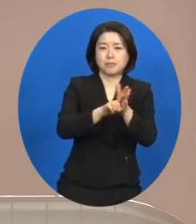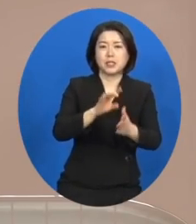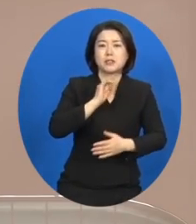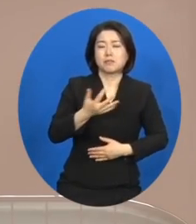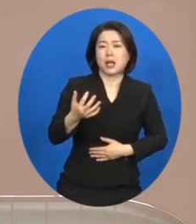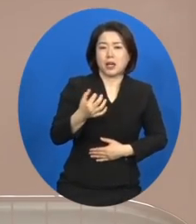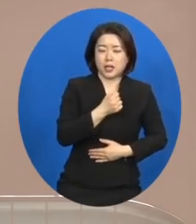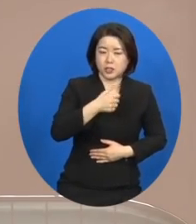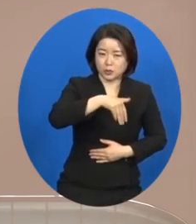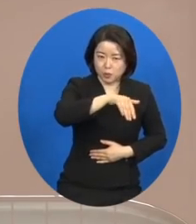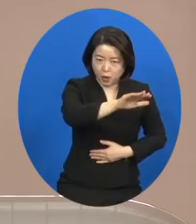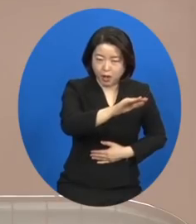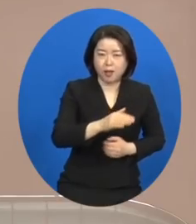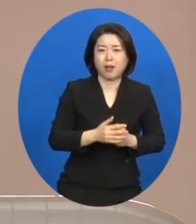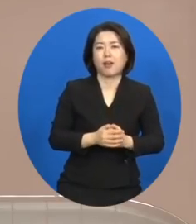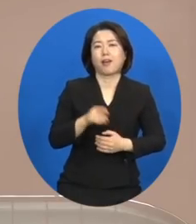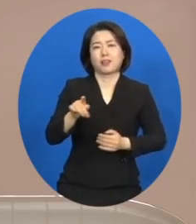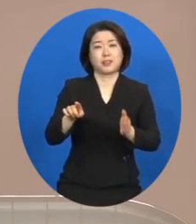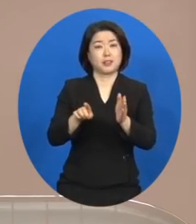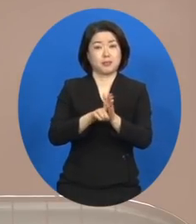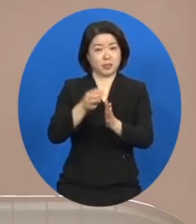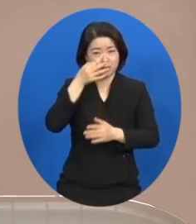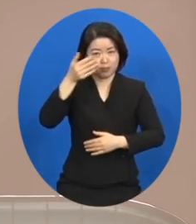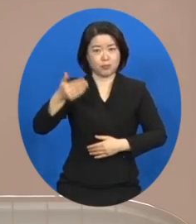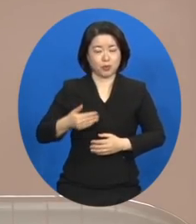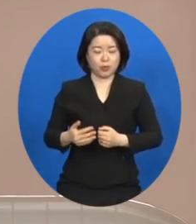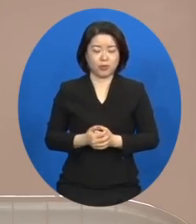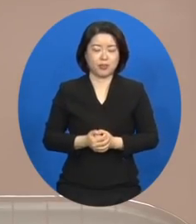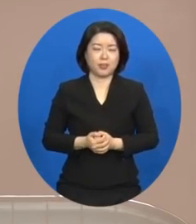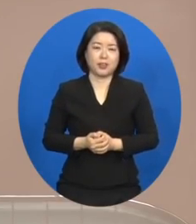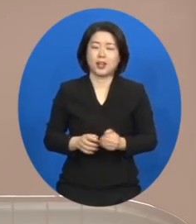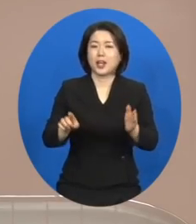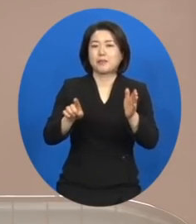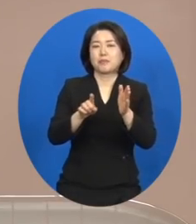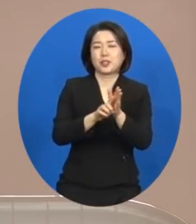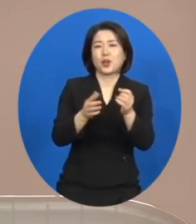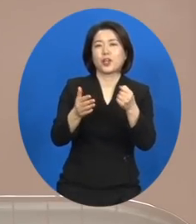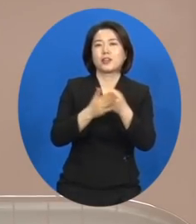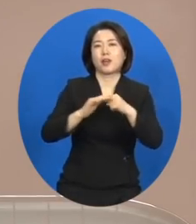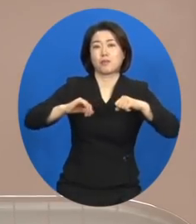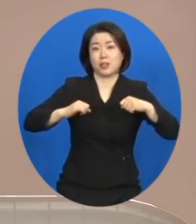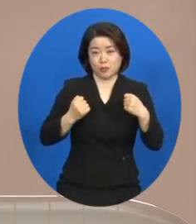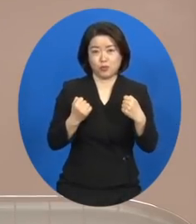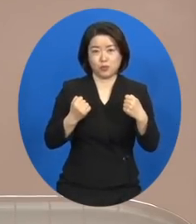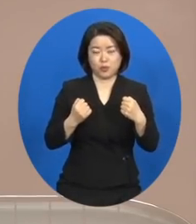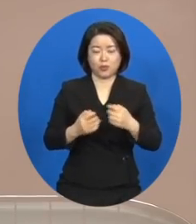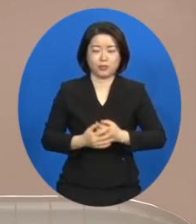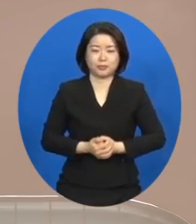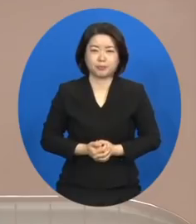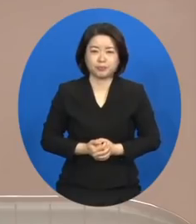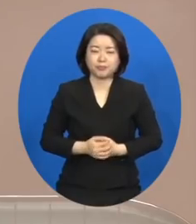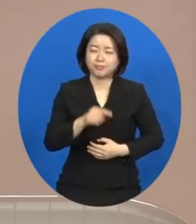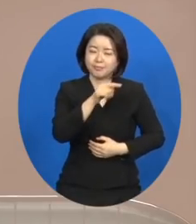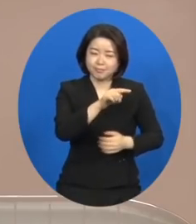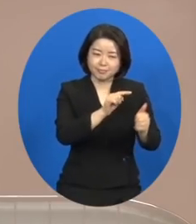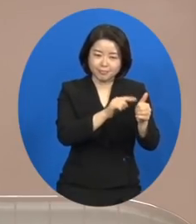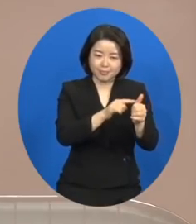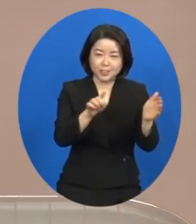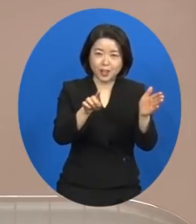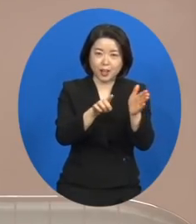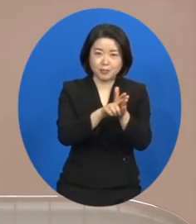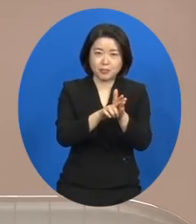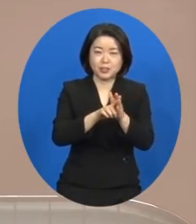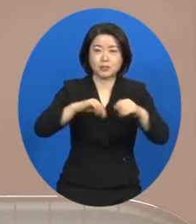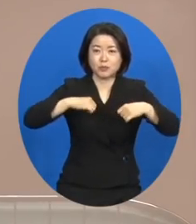나가게 되는 그 믿음을 보여주고 있는 겁니다. 믿었기 때문에 순종하는 거예요. 그 증거가 그겁니다. 그가 믿은 증거는 순종했다는